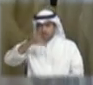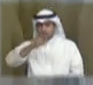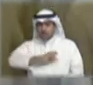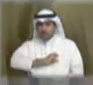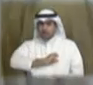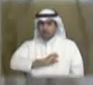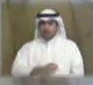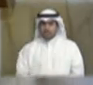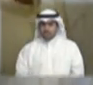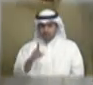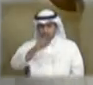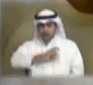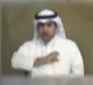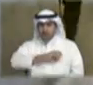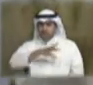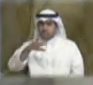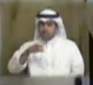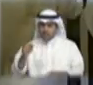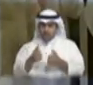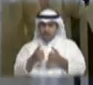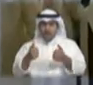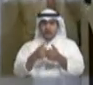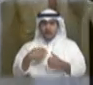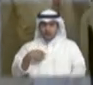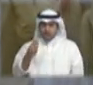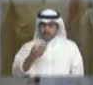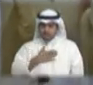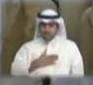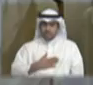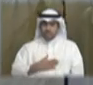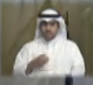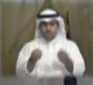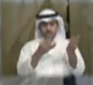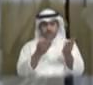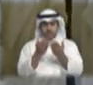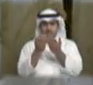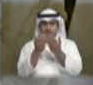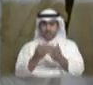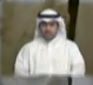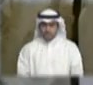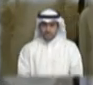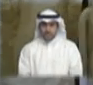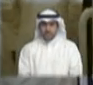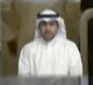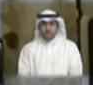الخرافي رحم الله الفقيد وأسكنه فسيح جناته. من